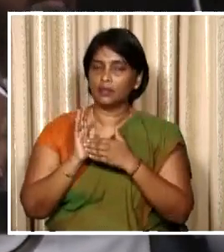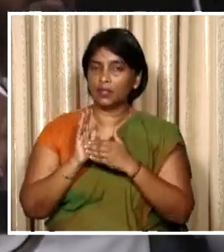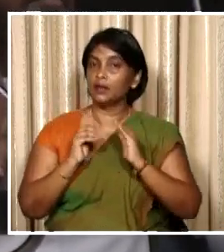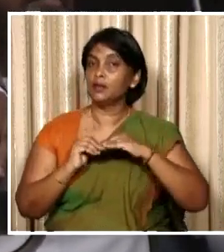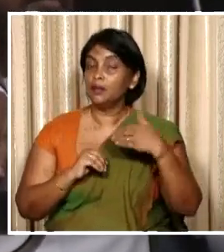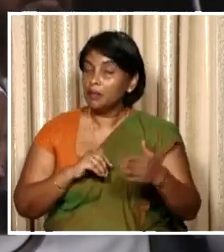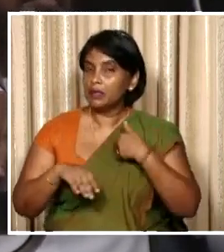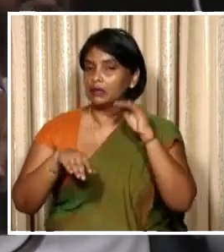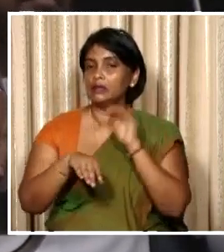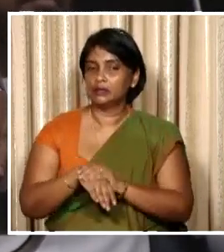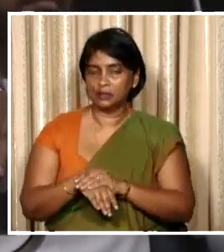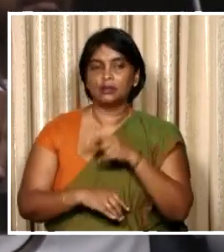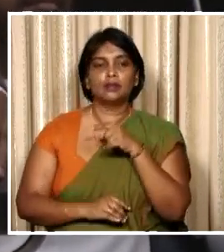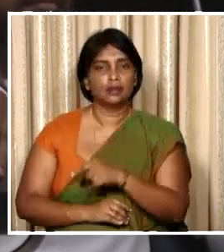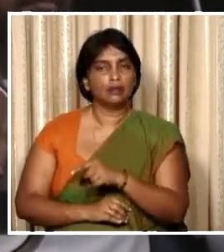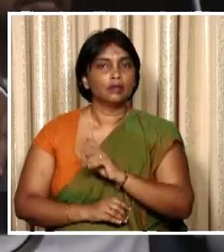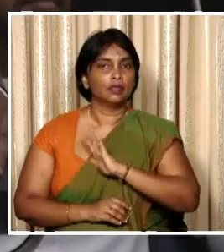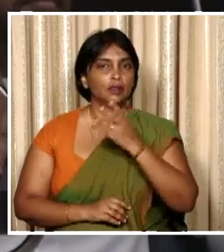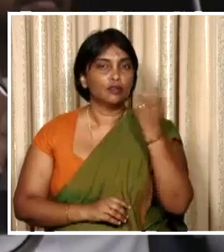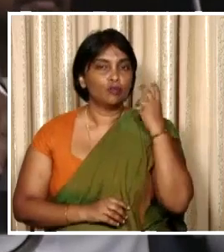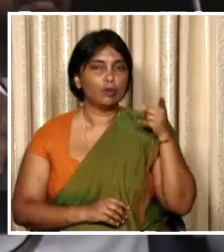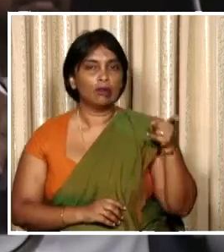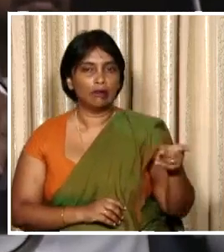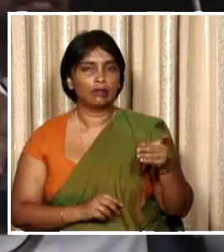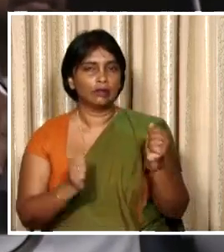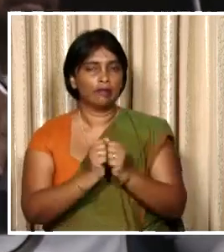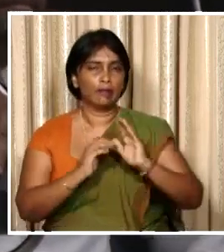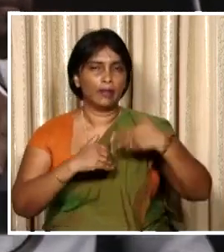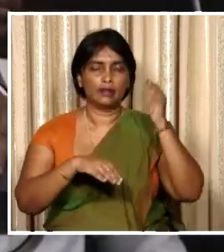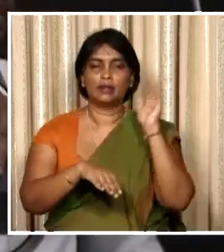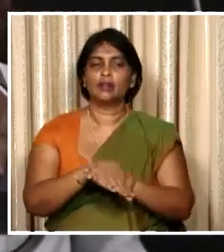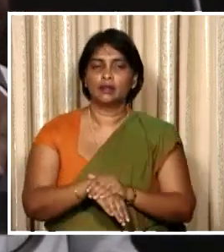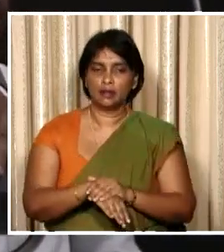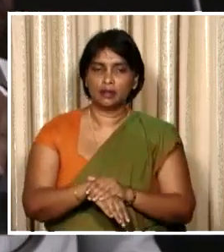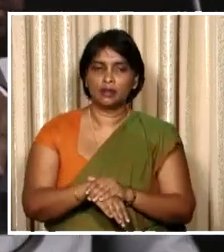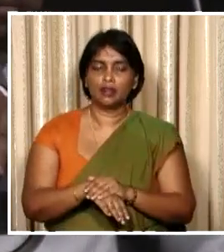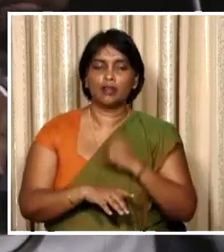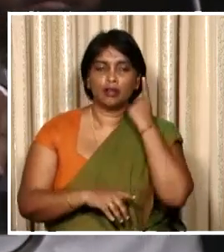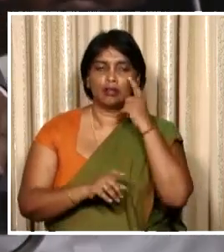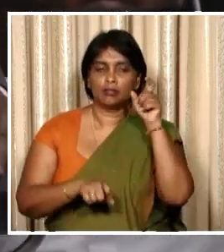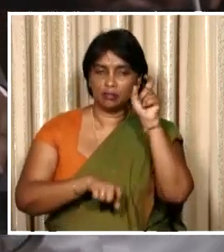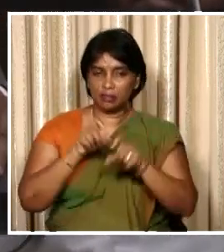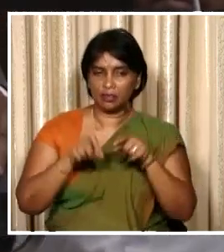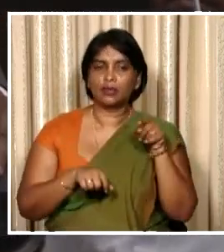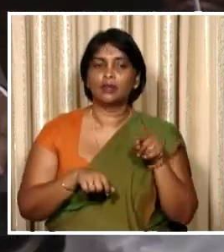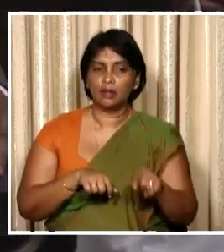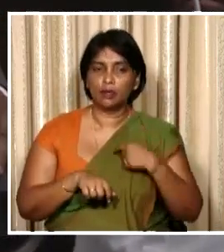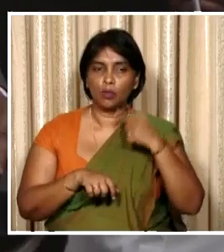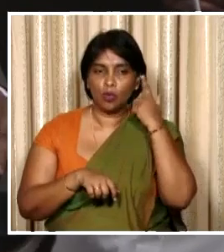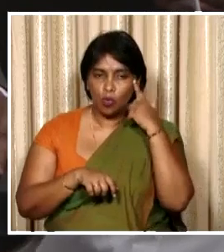පසුව හෙළිවෙනවා මේක සහරාල්ල කරපු වැඩක් කියලා පසුව හෙළිවෙනවා. එහෙනම් බුද්ධිආංශ දැන